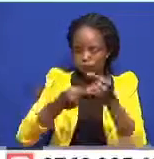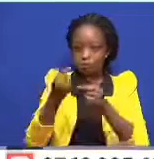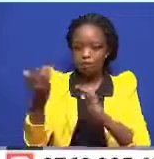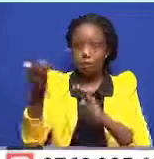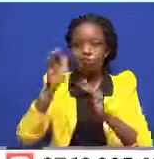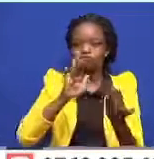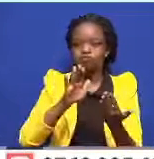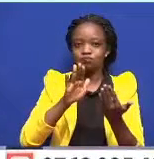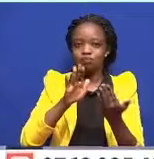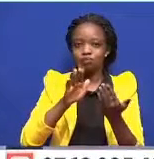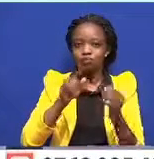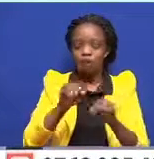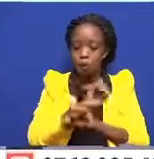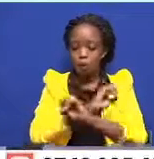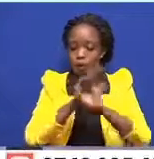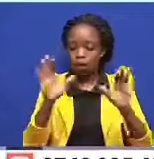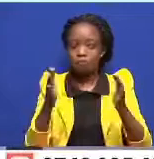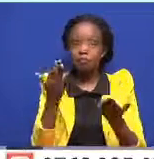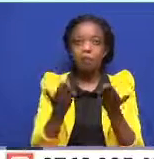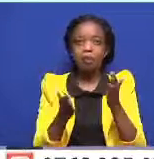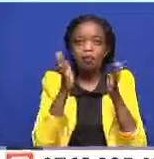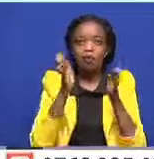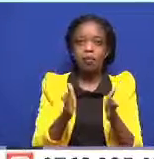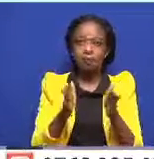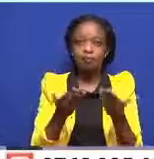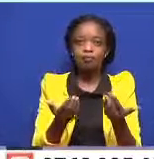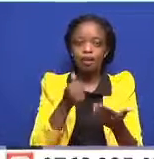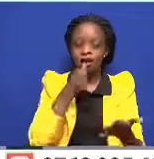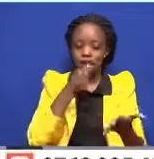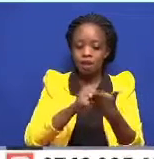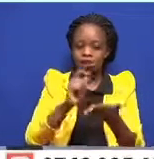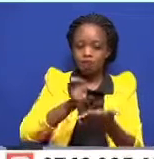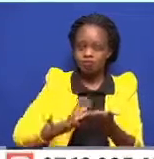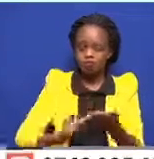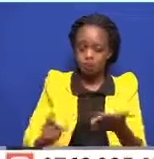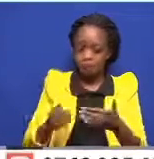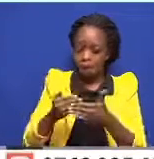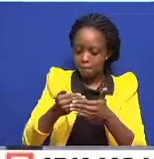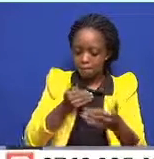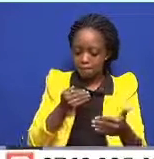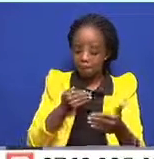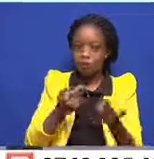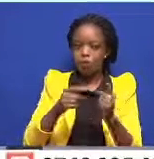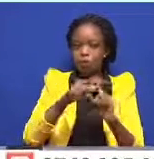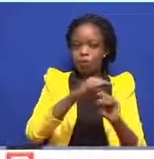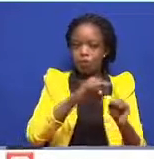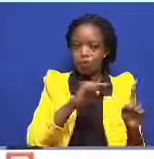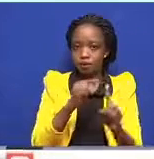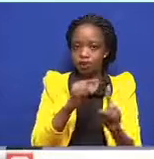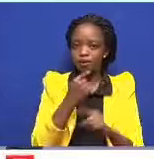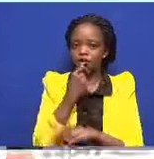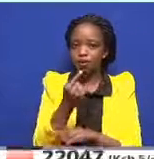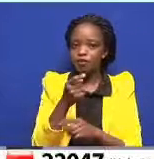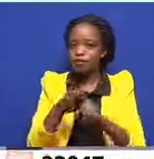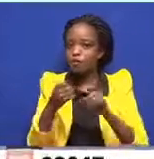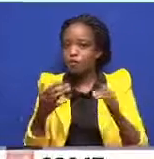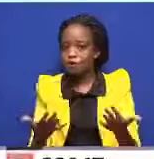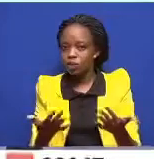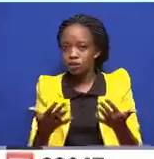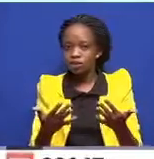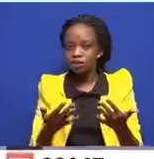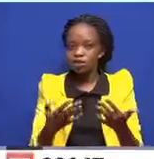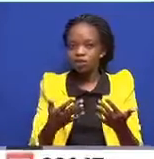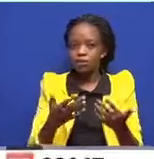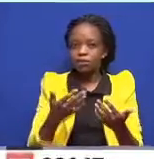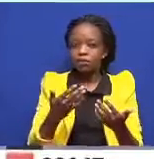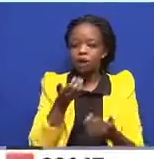hivyo, imebainika kwamba huenda alikuwa ameacha barua kabla ya kitendo hicho, akisema kilitokana na kuondolea laana